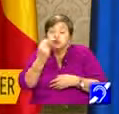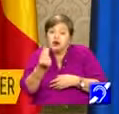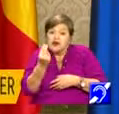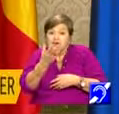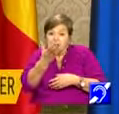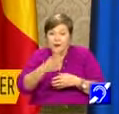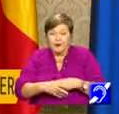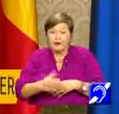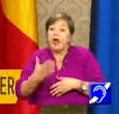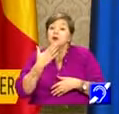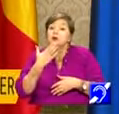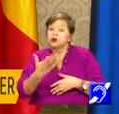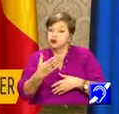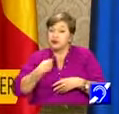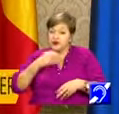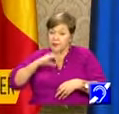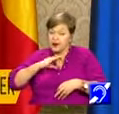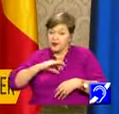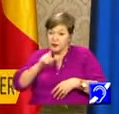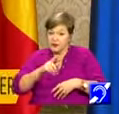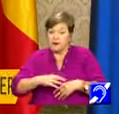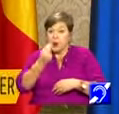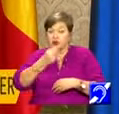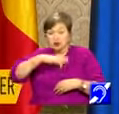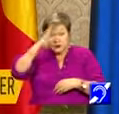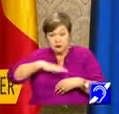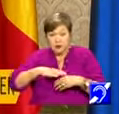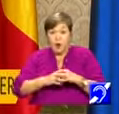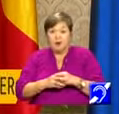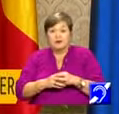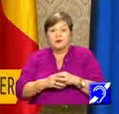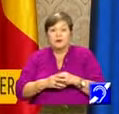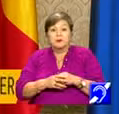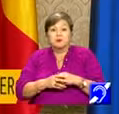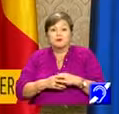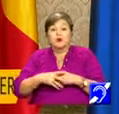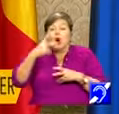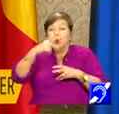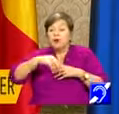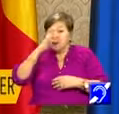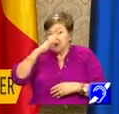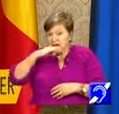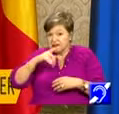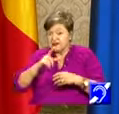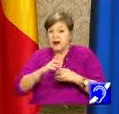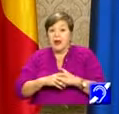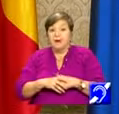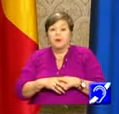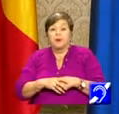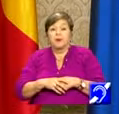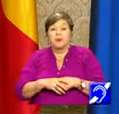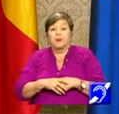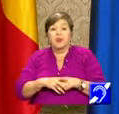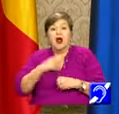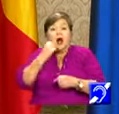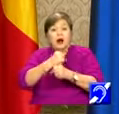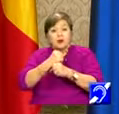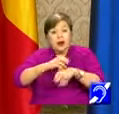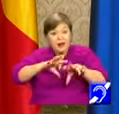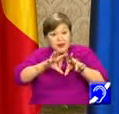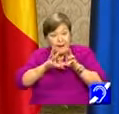Vă mulțumesc, domnule președinte, bună ziua! În ultimele zile am lucrat împreună